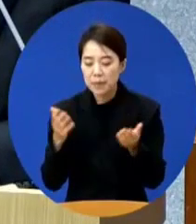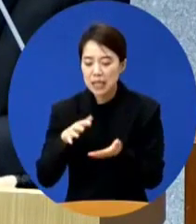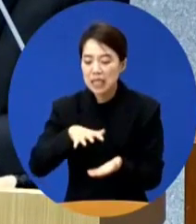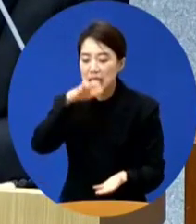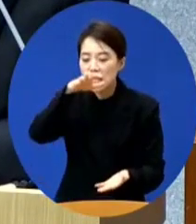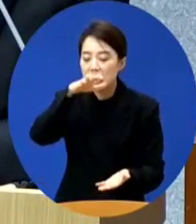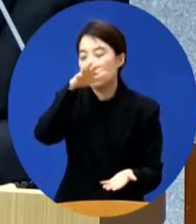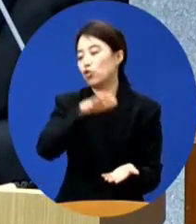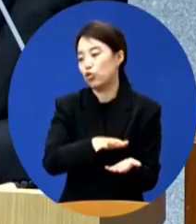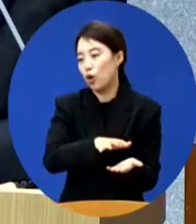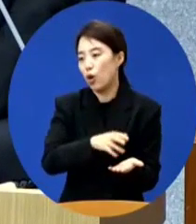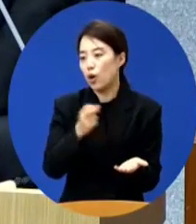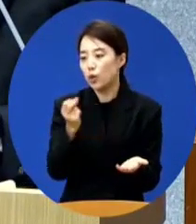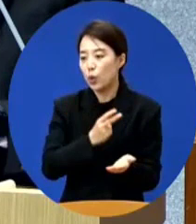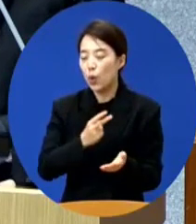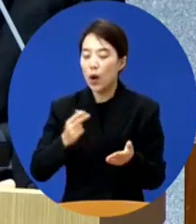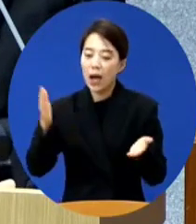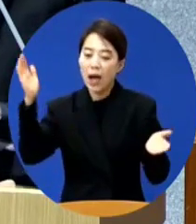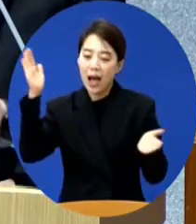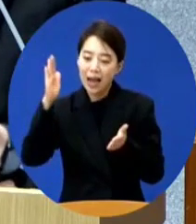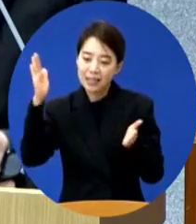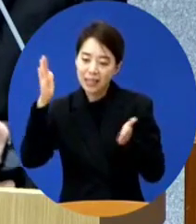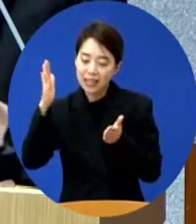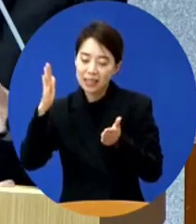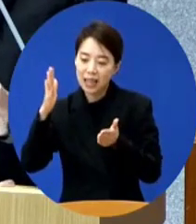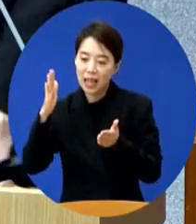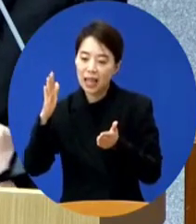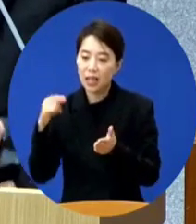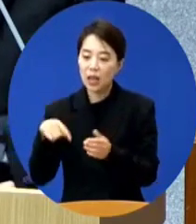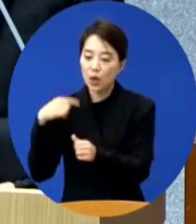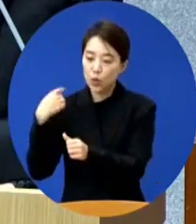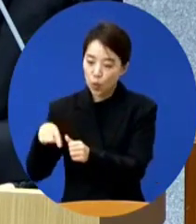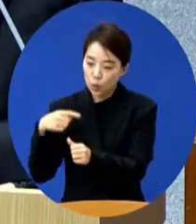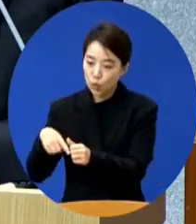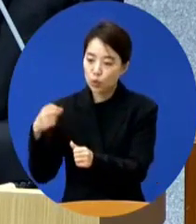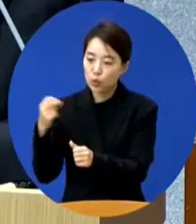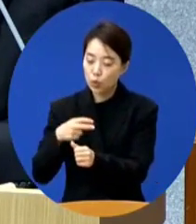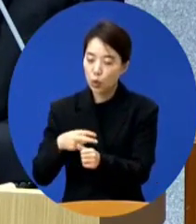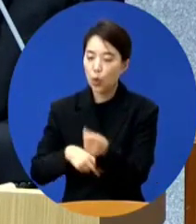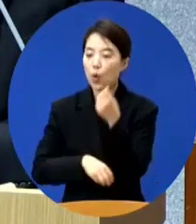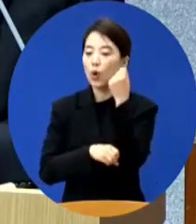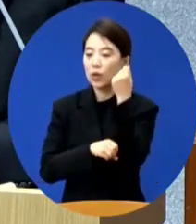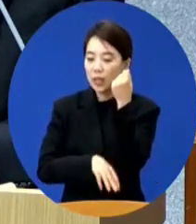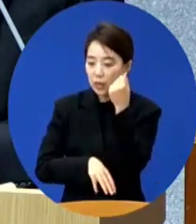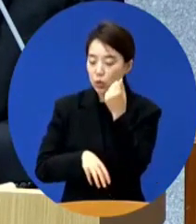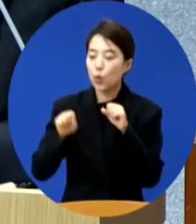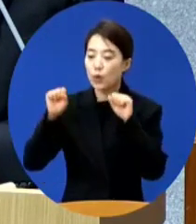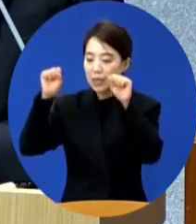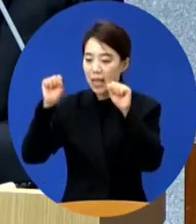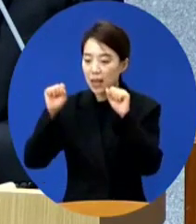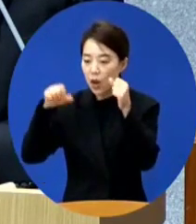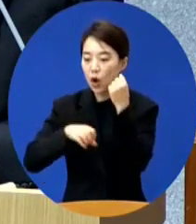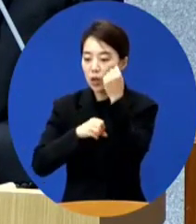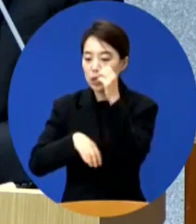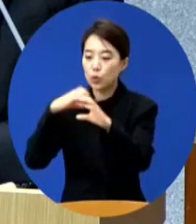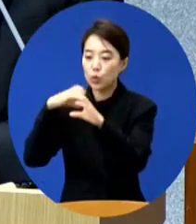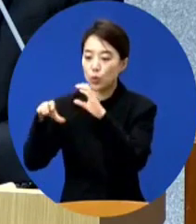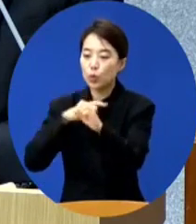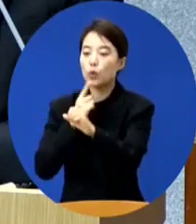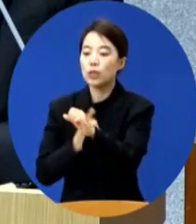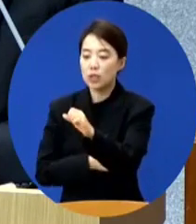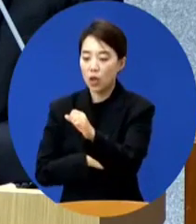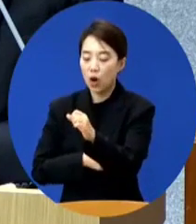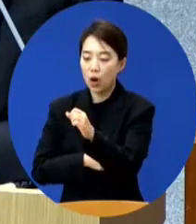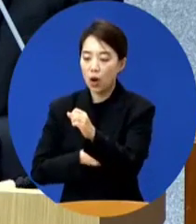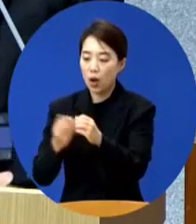학생들의 인성 교육과 학생들의 기초 학력, 기초 체력, 기초 소통 능력을 향상시켜 주는데 좀